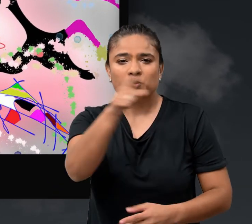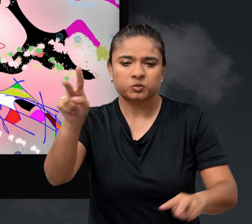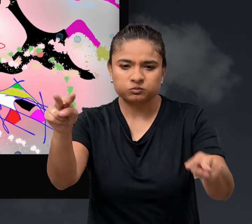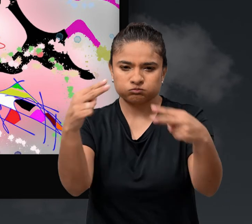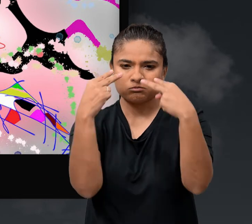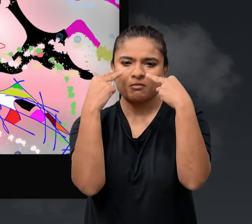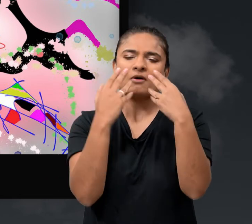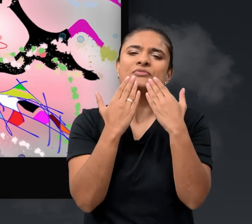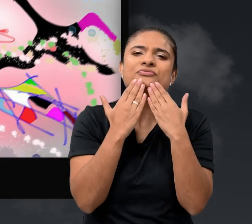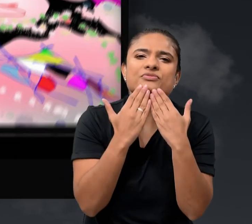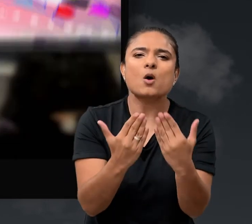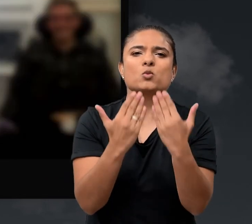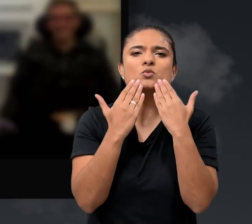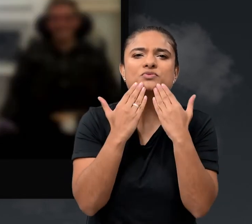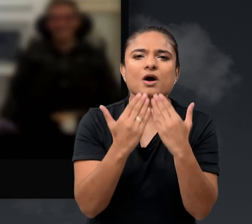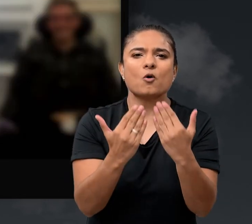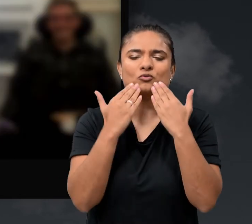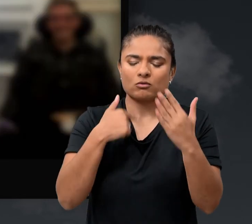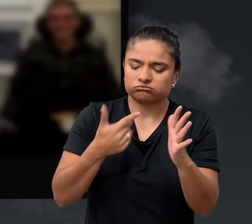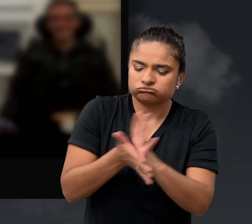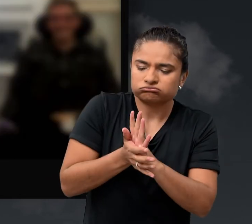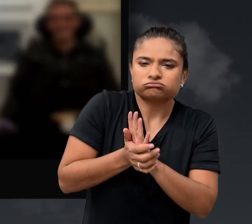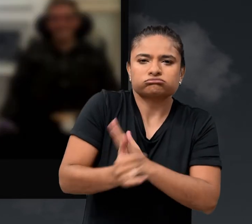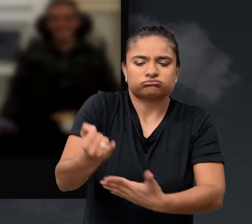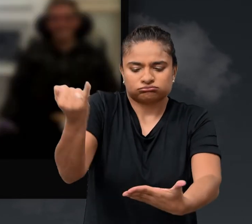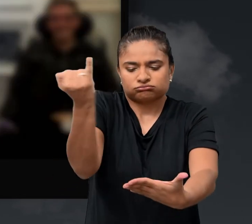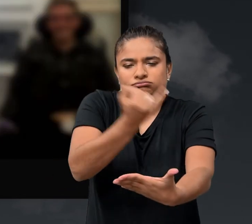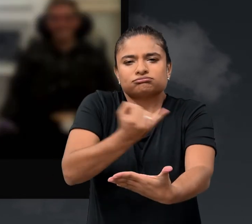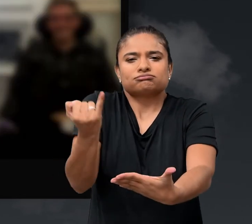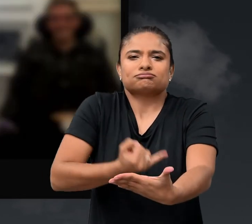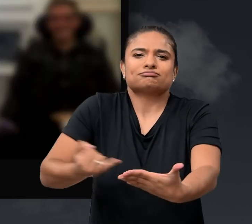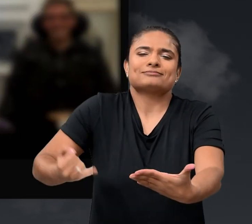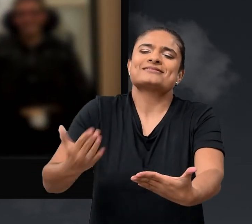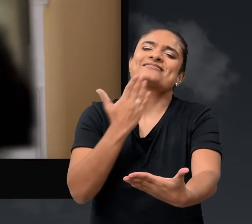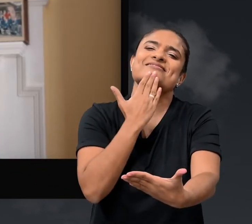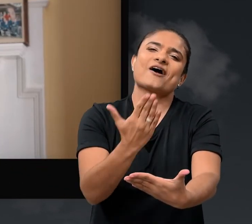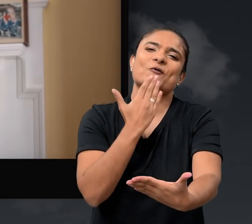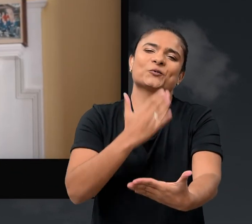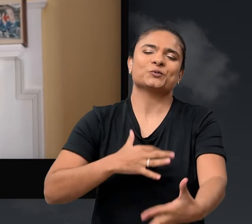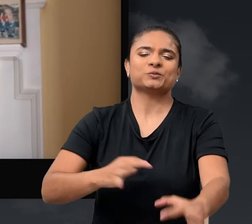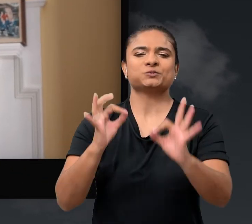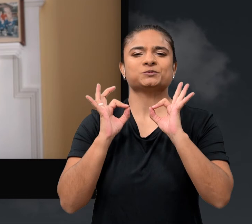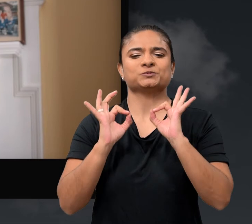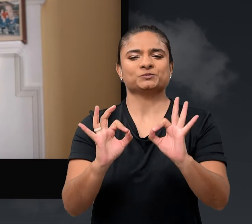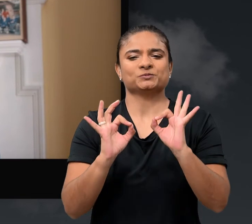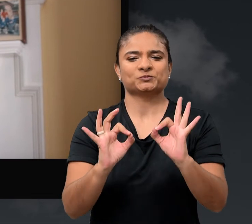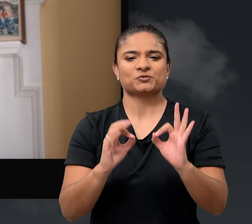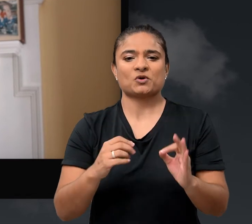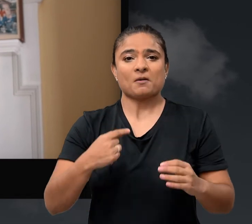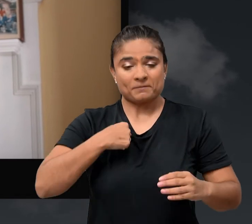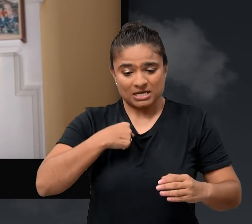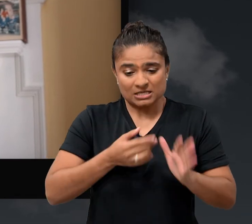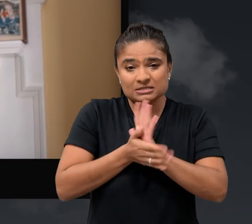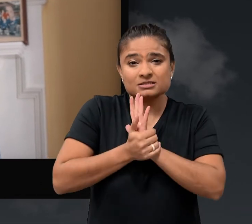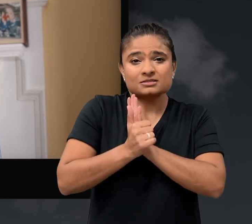Dank je dat jullie komen kijken naar wat ik kan doen. En het was een